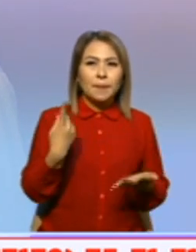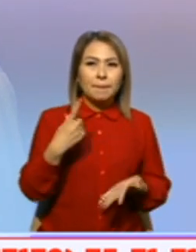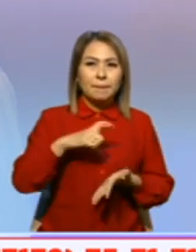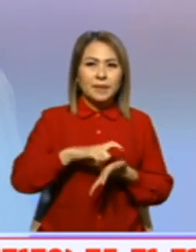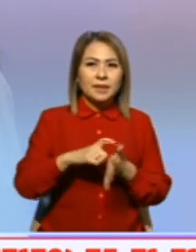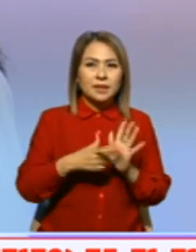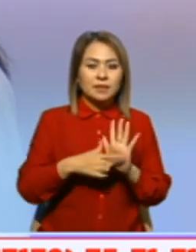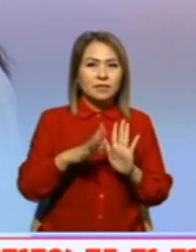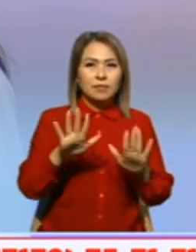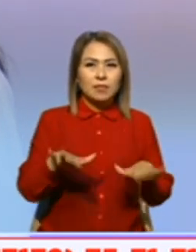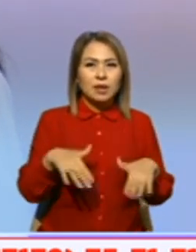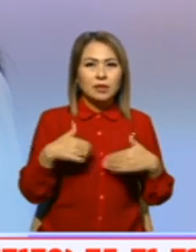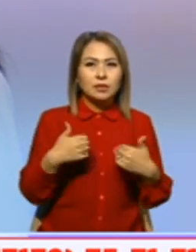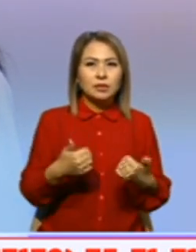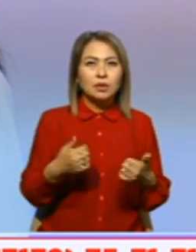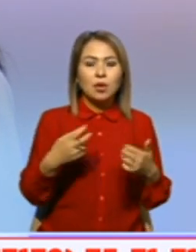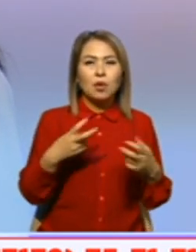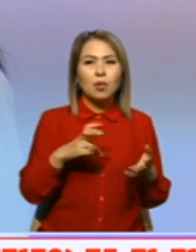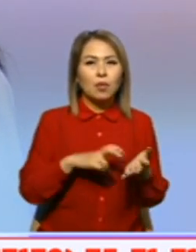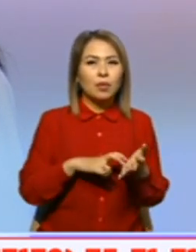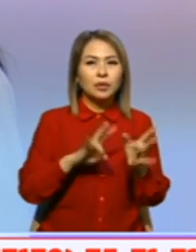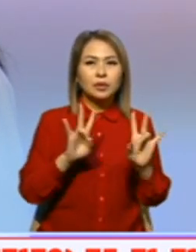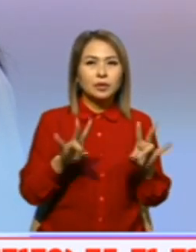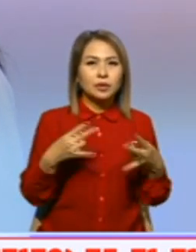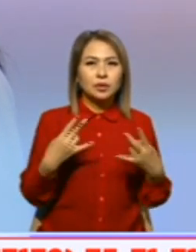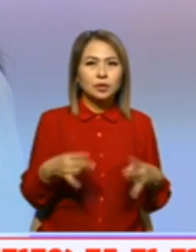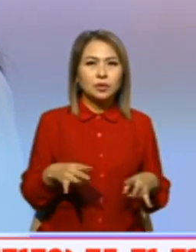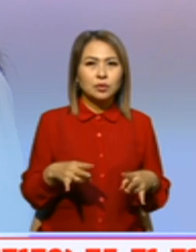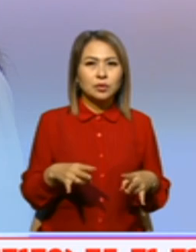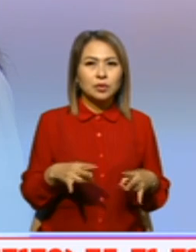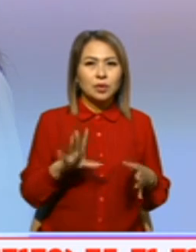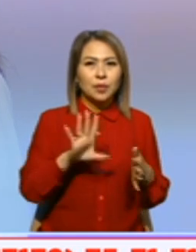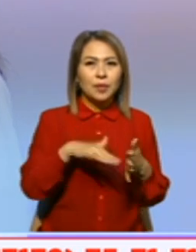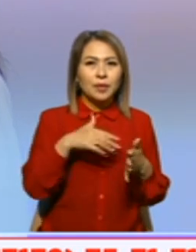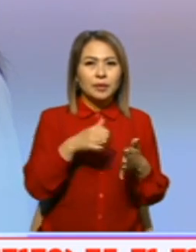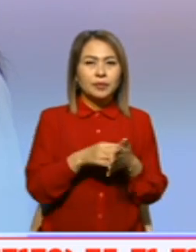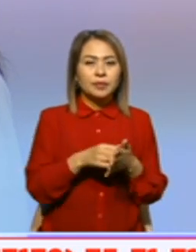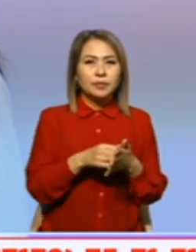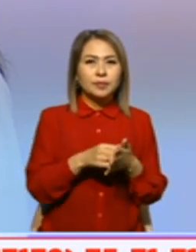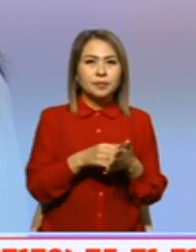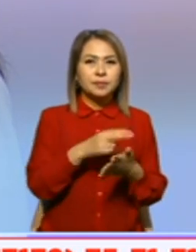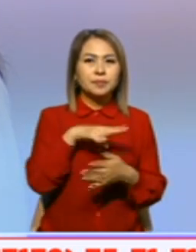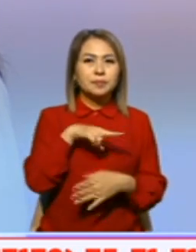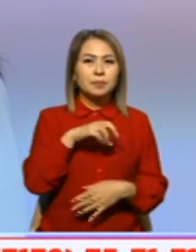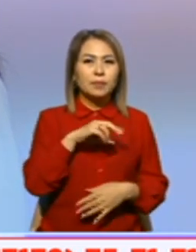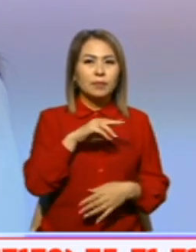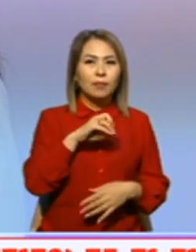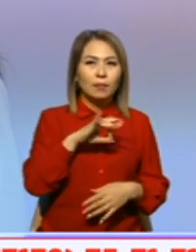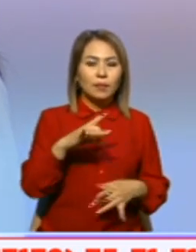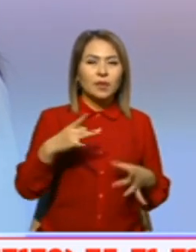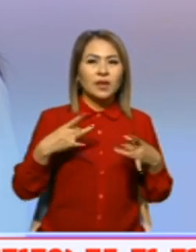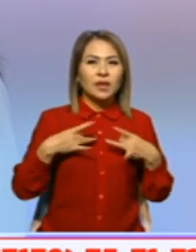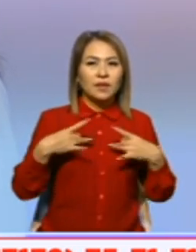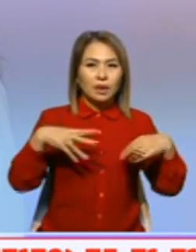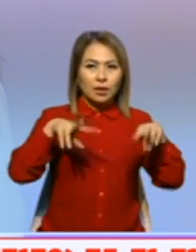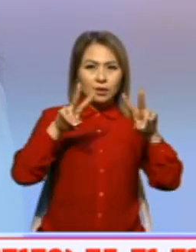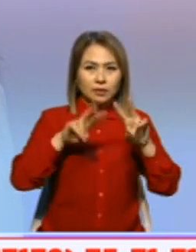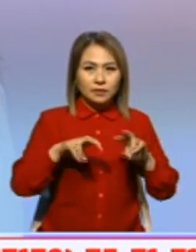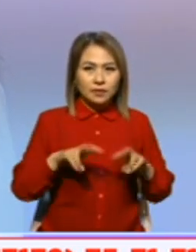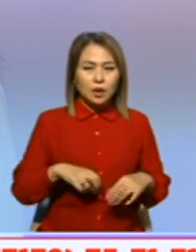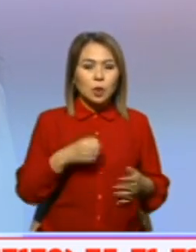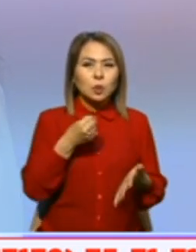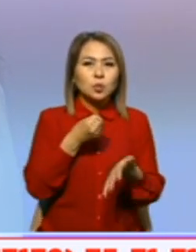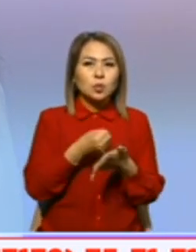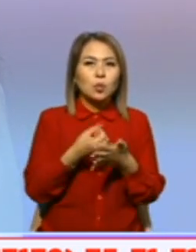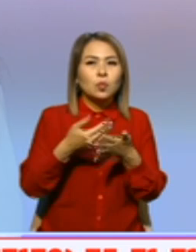бәрі жақсы деп. Оған қорқудың керек жоқ. Енді ол осы уақытқа шейін оны педиатрда, неврологтарда қарап, мектепке